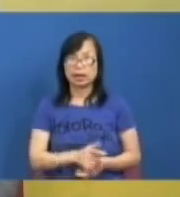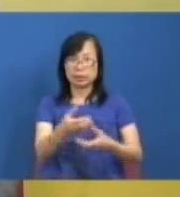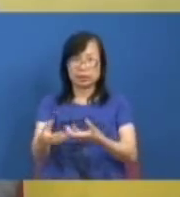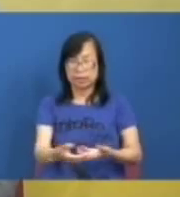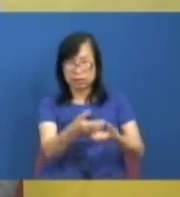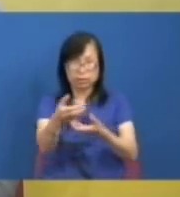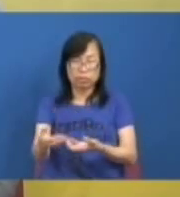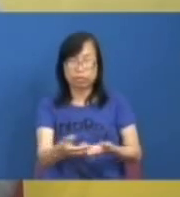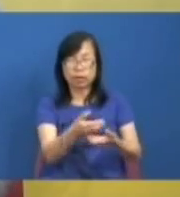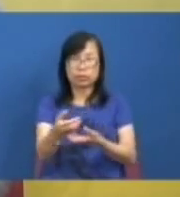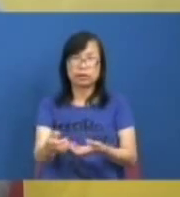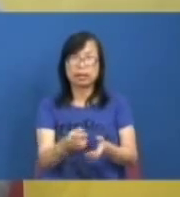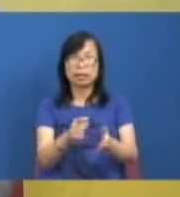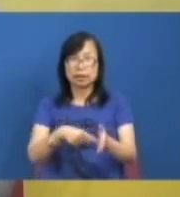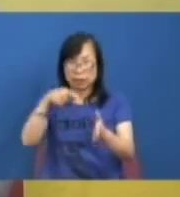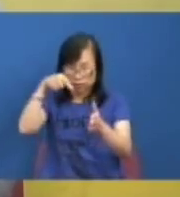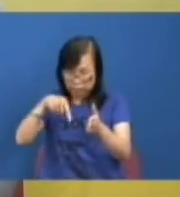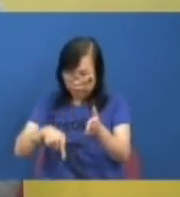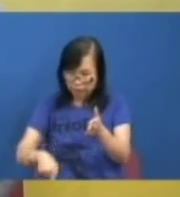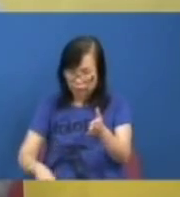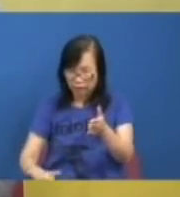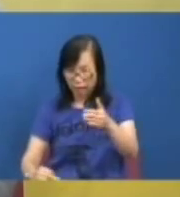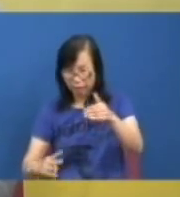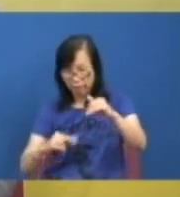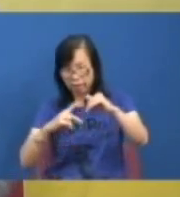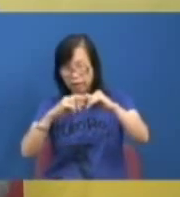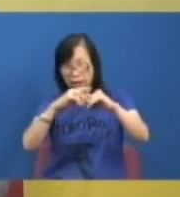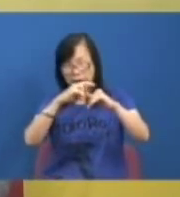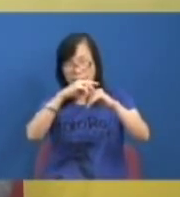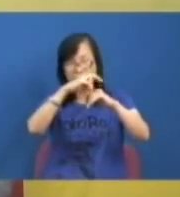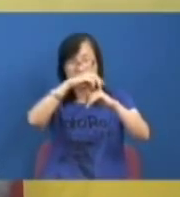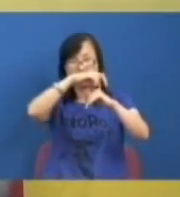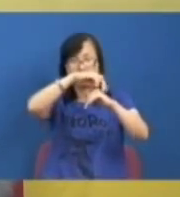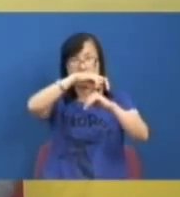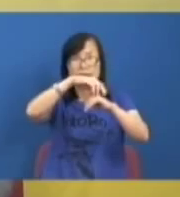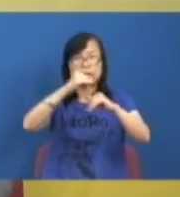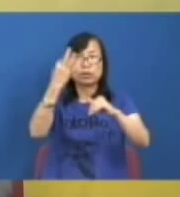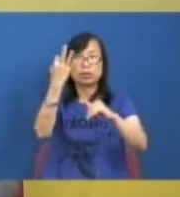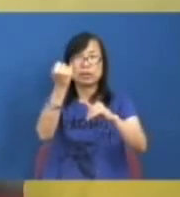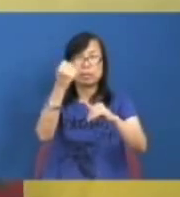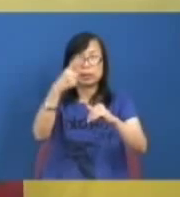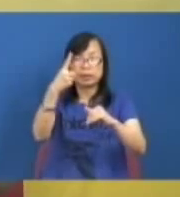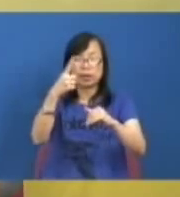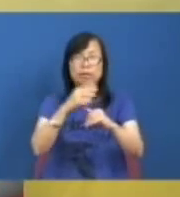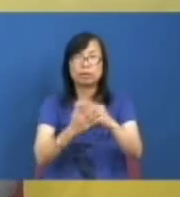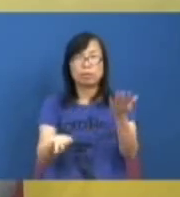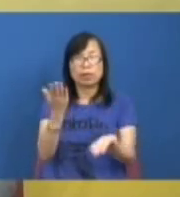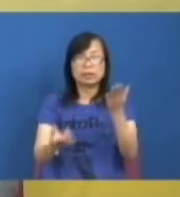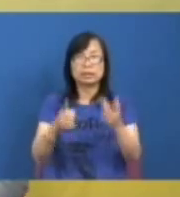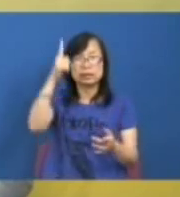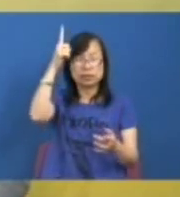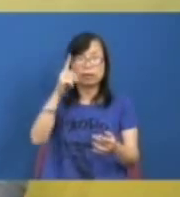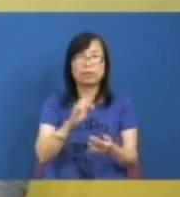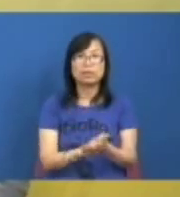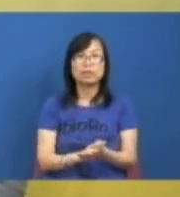嘅隊伍咧，就由地下行樓梯跑到上31樓， 係咯， 或以上去